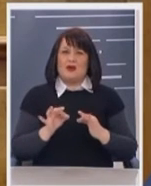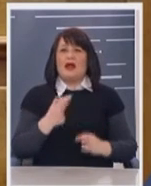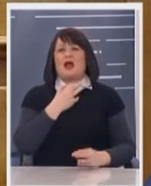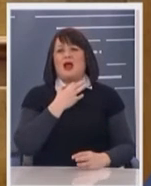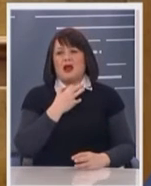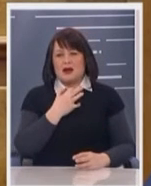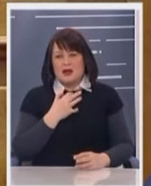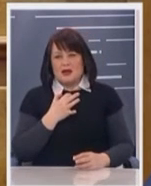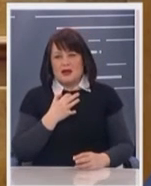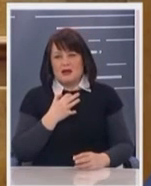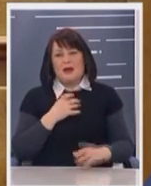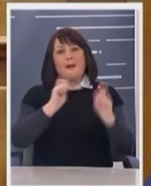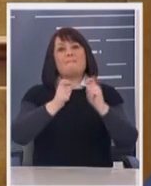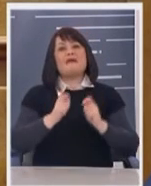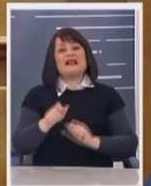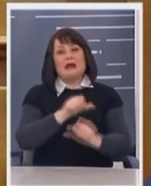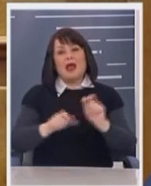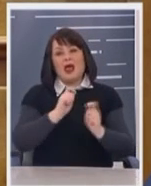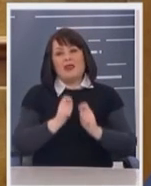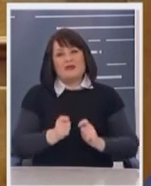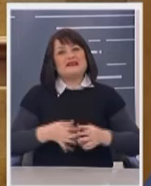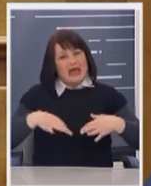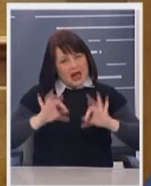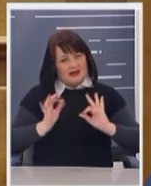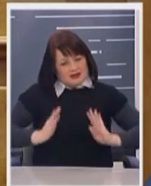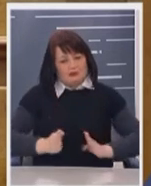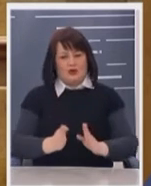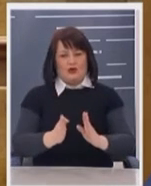αναγκαίες μεταρρυθμίσεις έχουν ήδη μπει μπροστά.